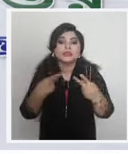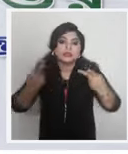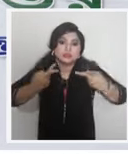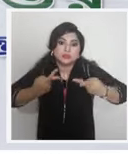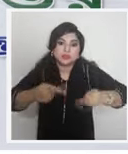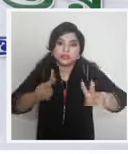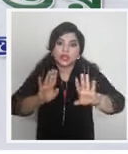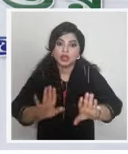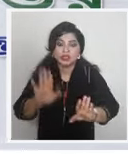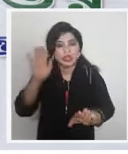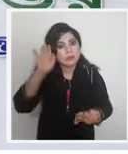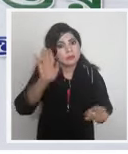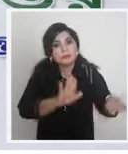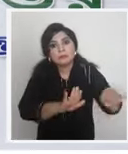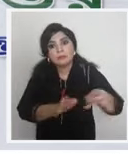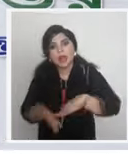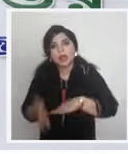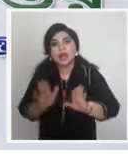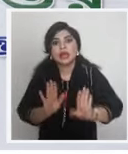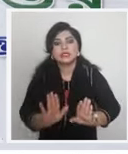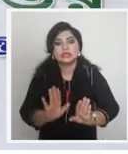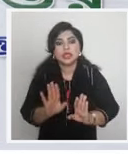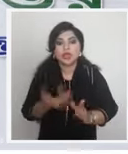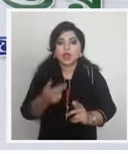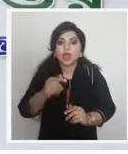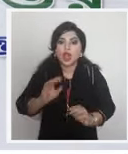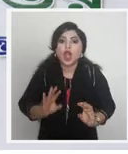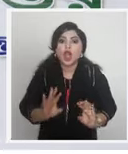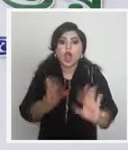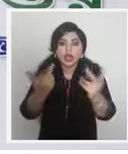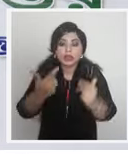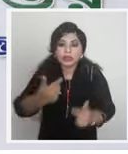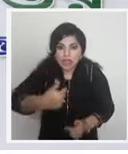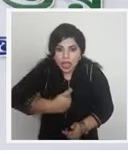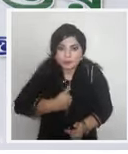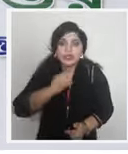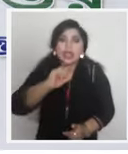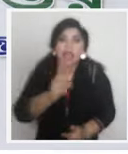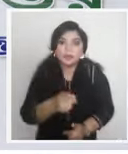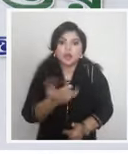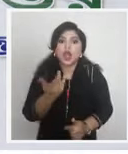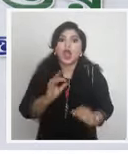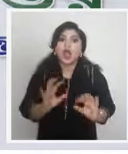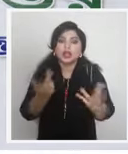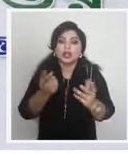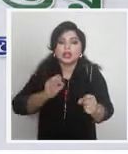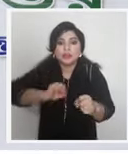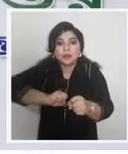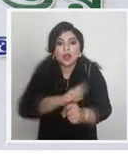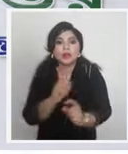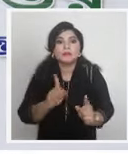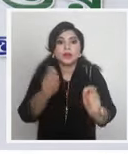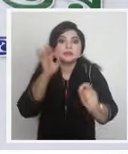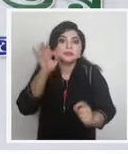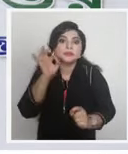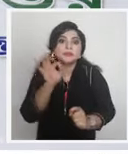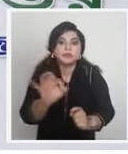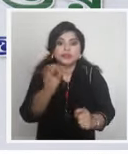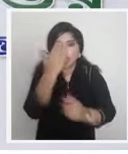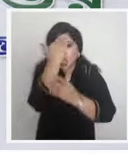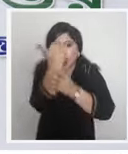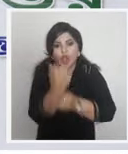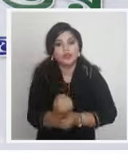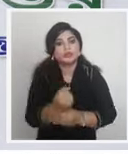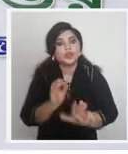যে আমাদের অবস্থা অনেক বেশি আক্রান্ত, মানুষ অনেক বেশি আক্রান্ত হচ্ছে, মানুষ মৃত্যুবরণ করছে, যে কেউ দিন